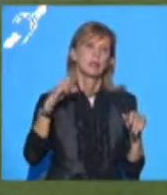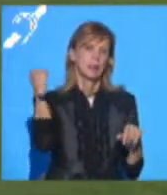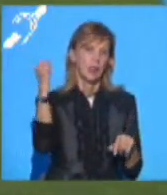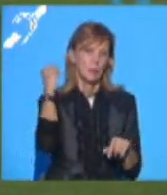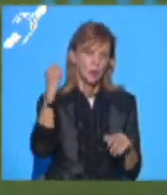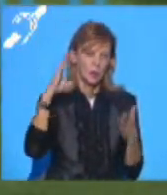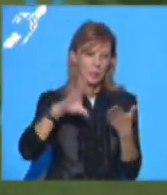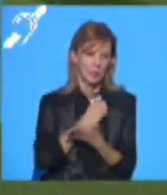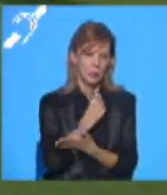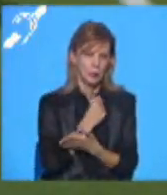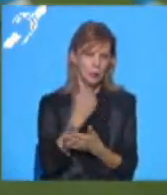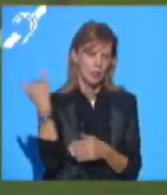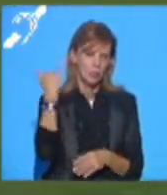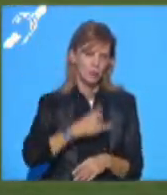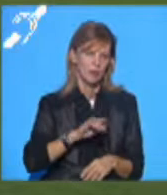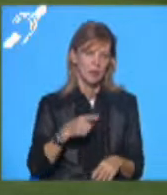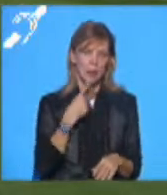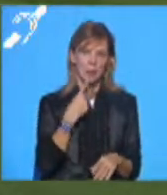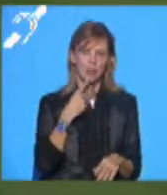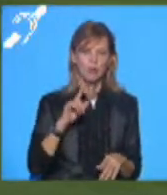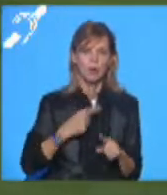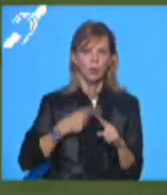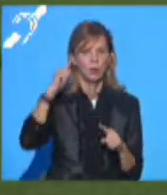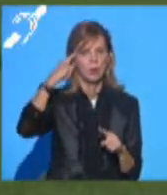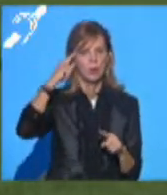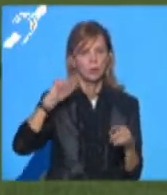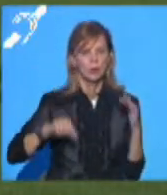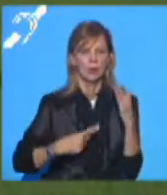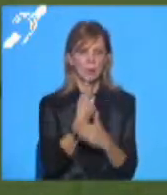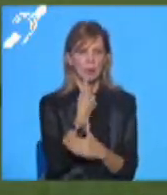cu aceleași gânduri de performanță. Am ales